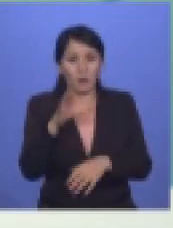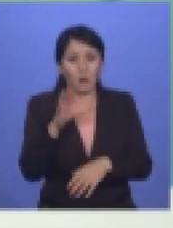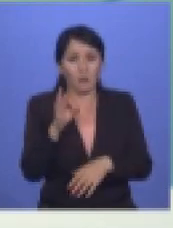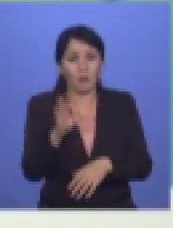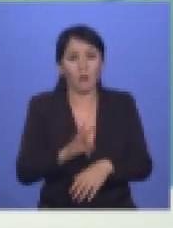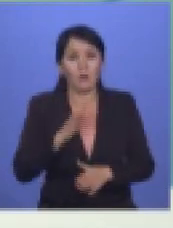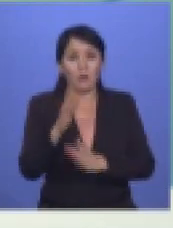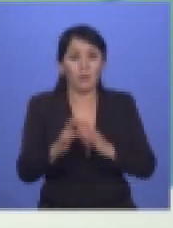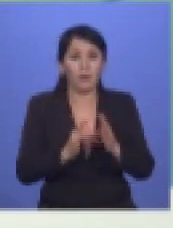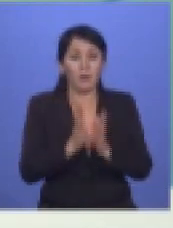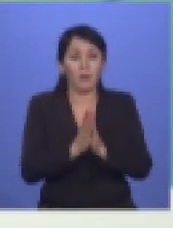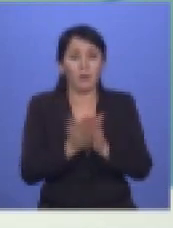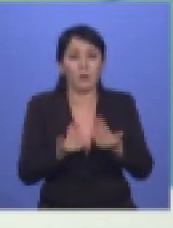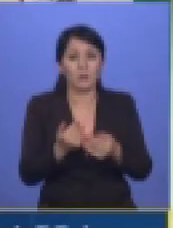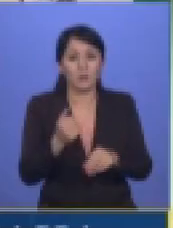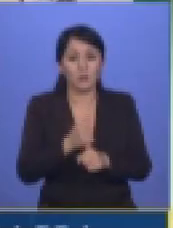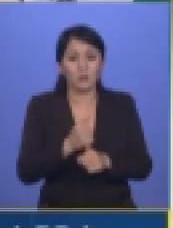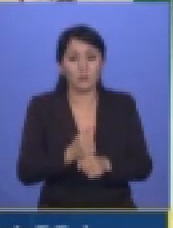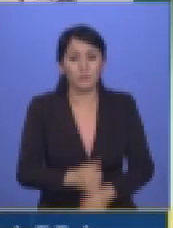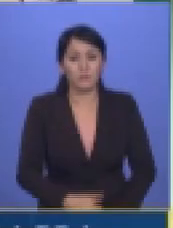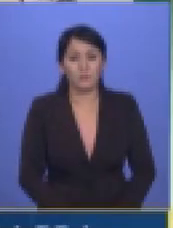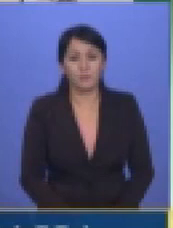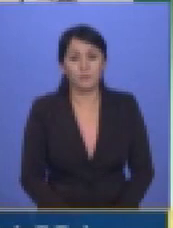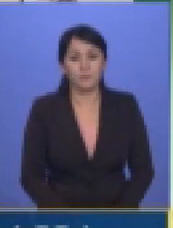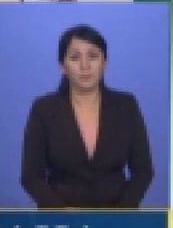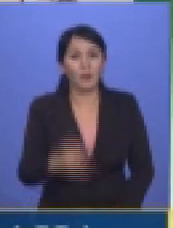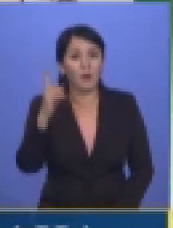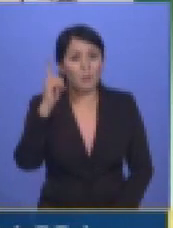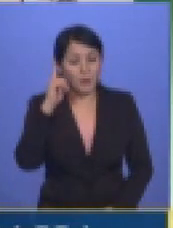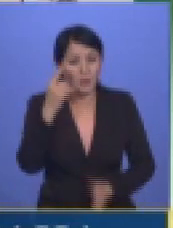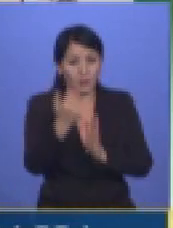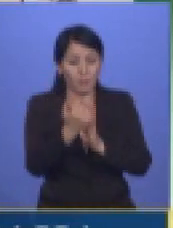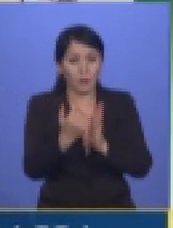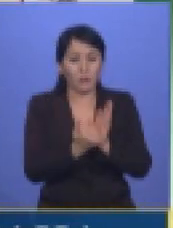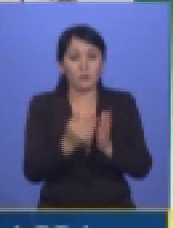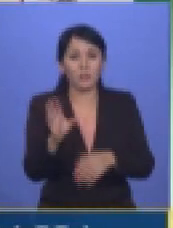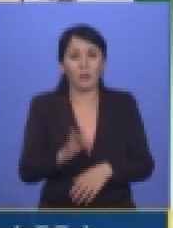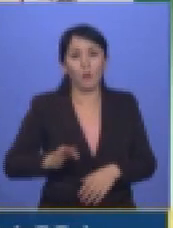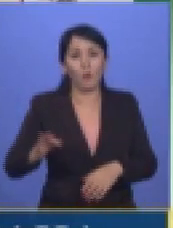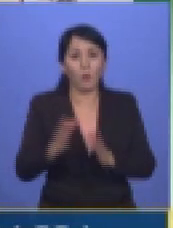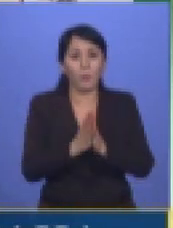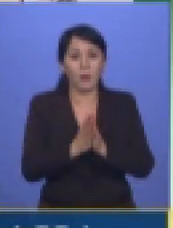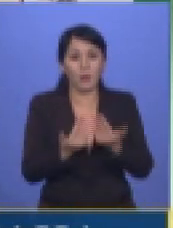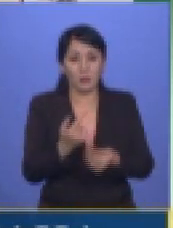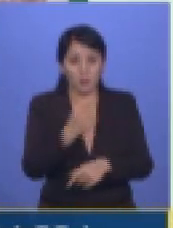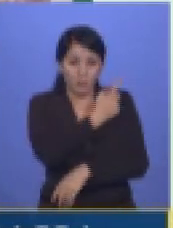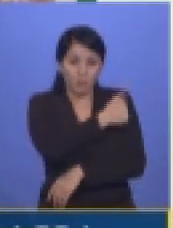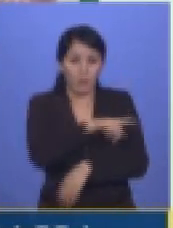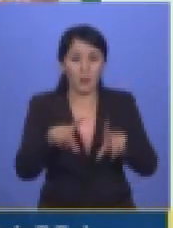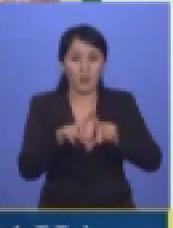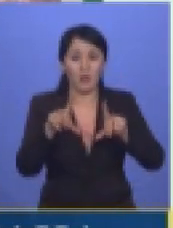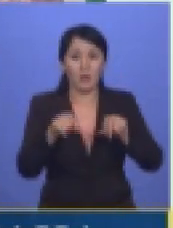атындағы орталық қалалық кітапханасы енгізді. Мобильді кітапханалардың бірі облыстық көппейінді ауруханада